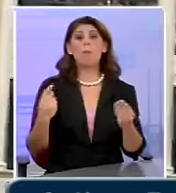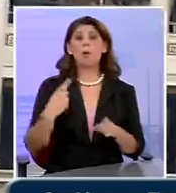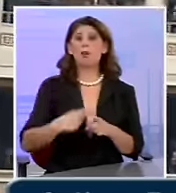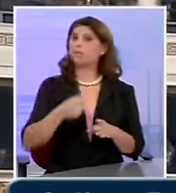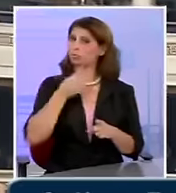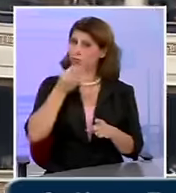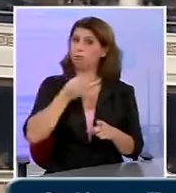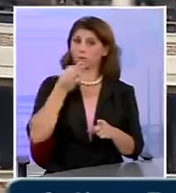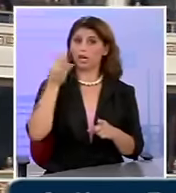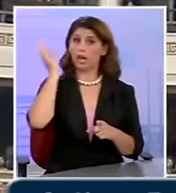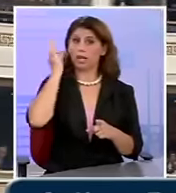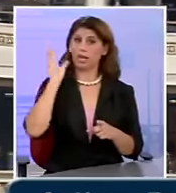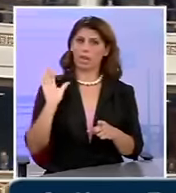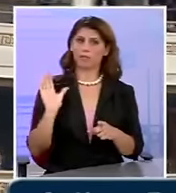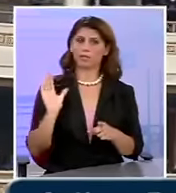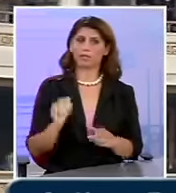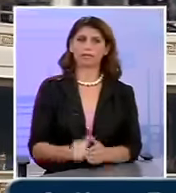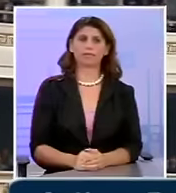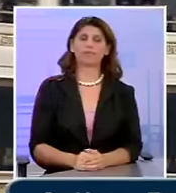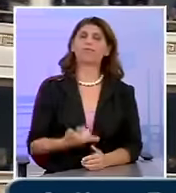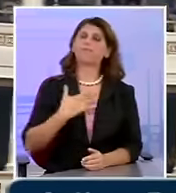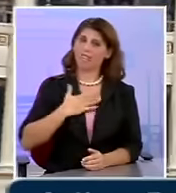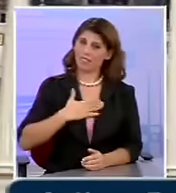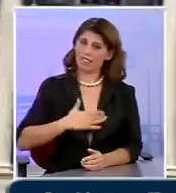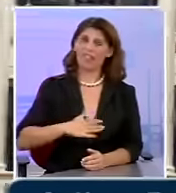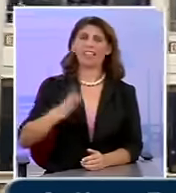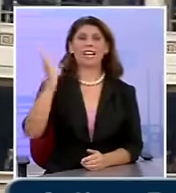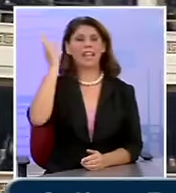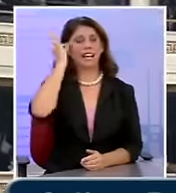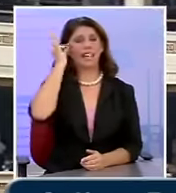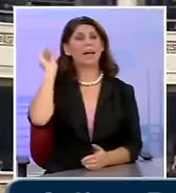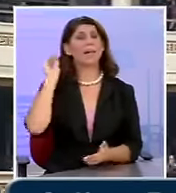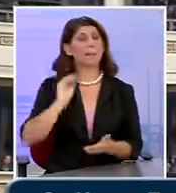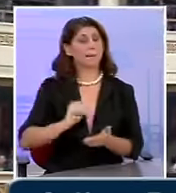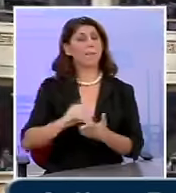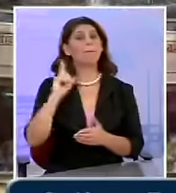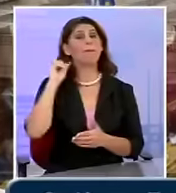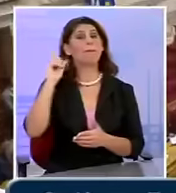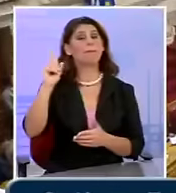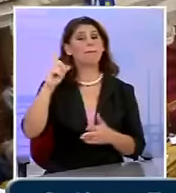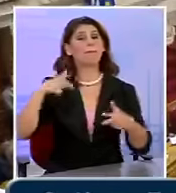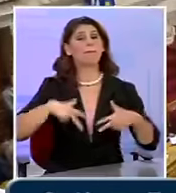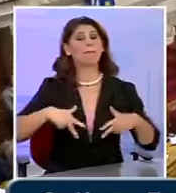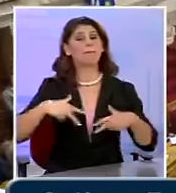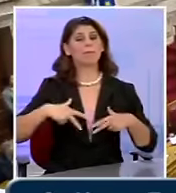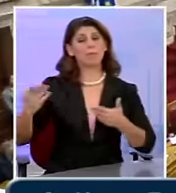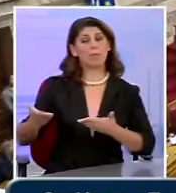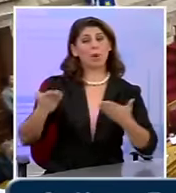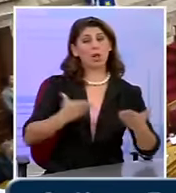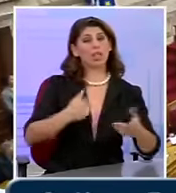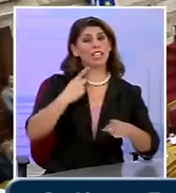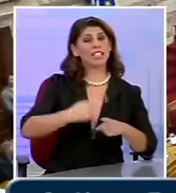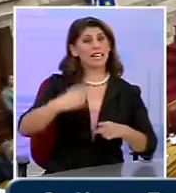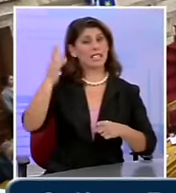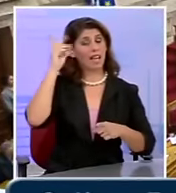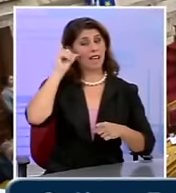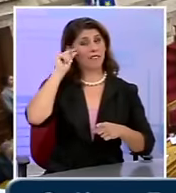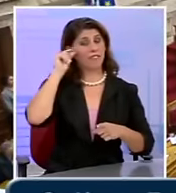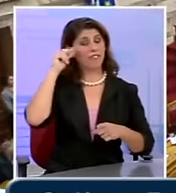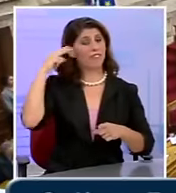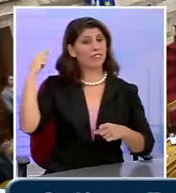μιλούσαν γαλλικά. Θα ήθελα λοιπόν η Γαλλία να γίνει η πρώτη χώρα υποδοχής Ελλήνων φοιτητών. Και